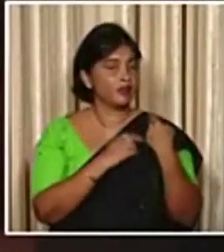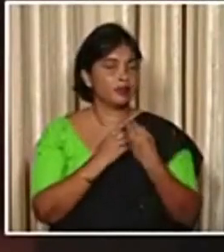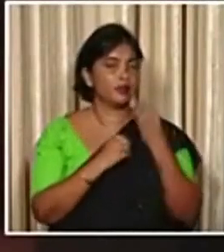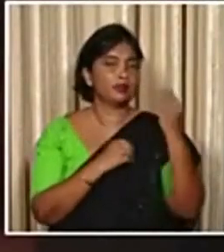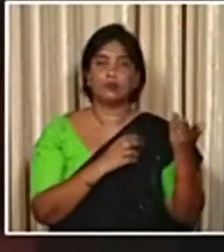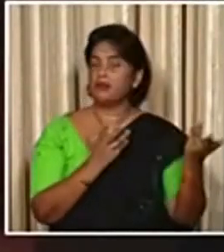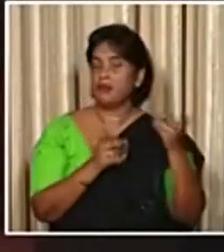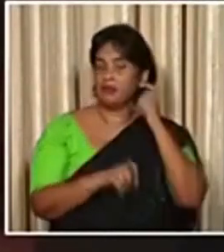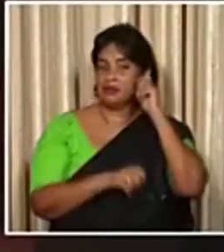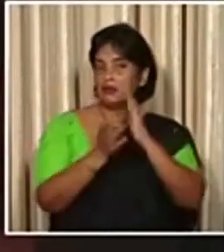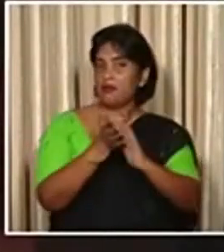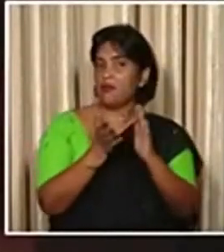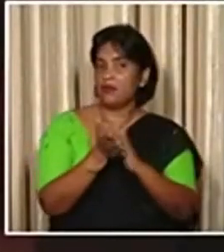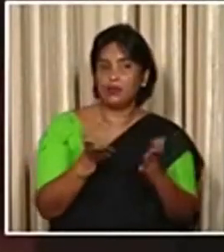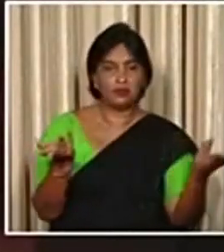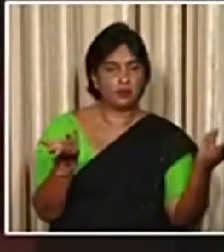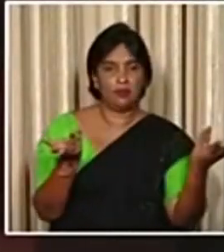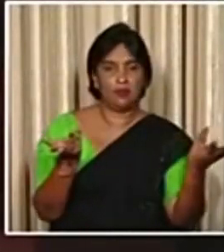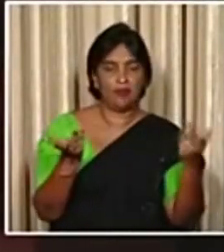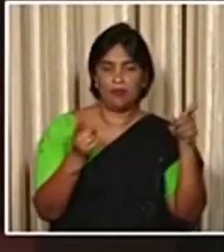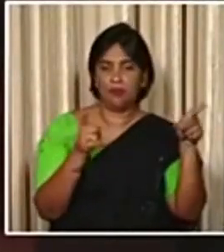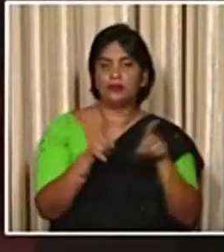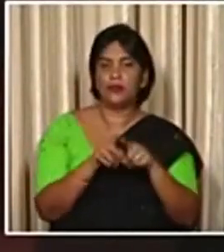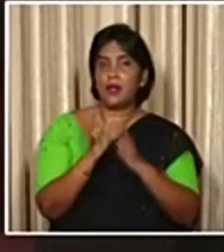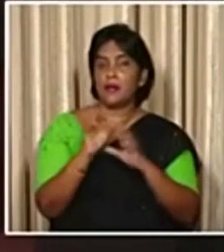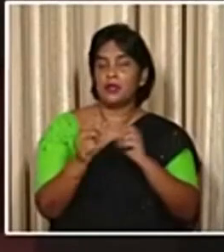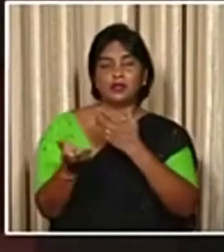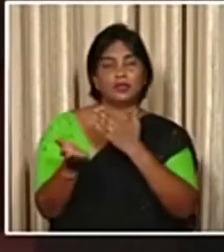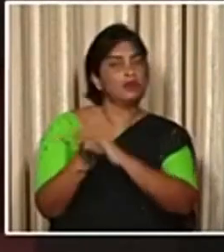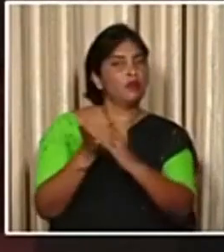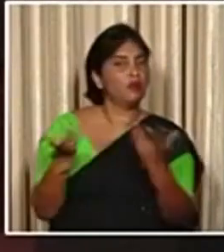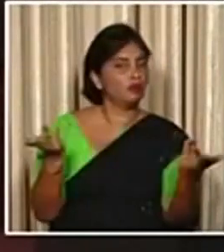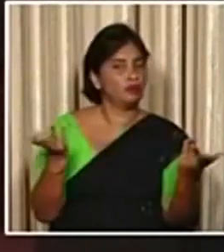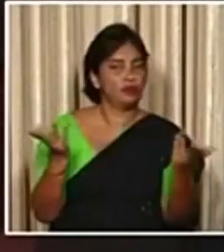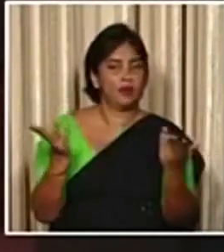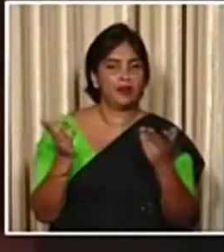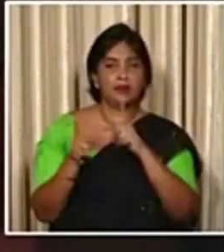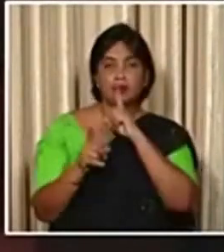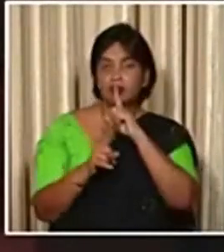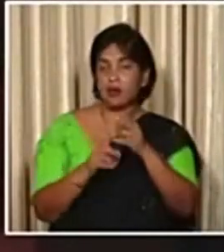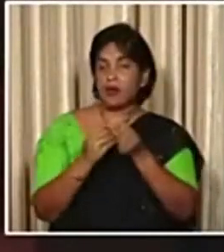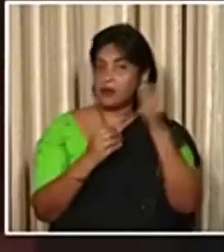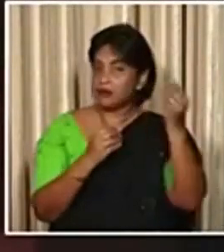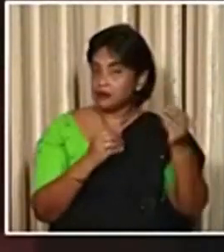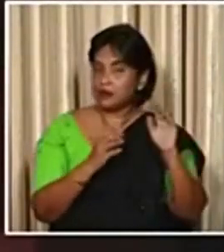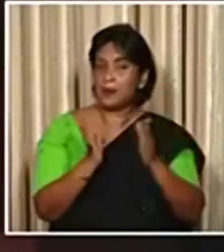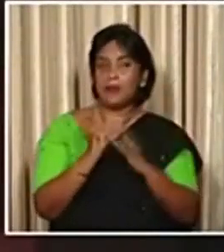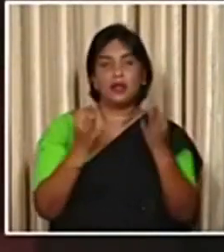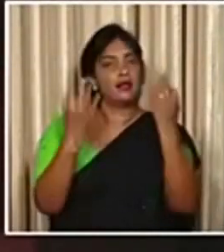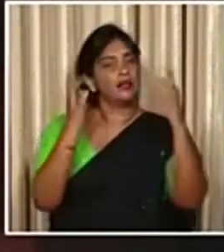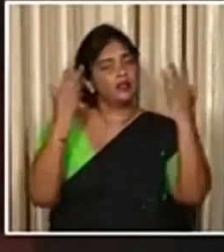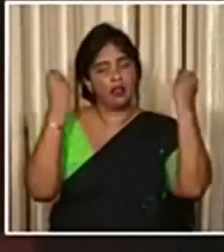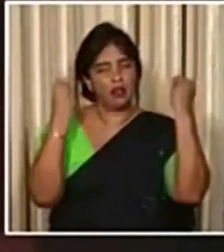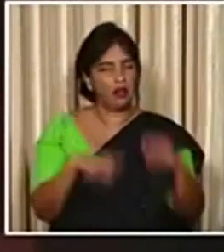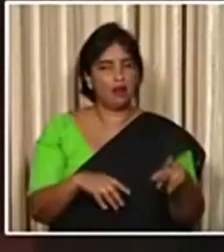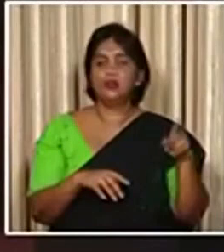දුන්නොත් මහජන යහපත මොකක්ද? මොකක්ද මාධ්‍ය යහපත? ඒව ගැන අර්ථකථනය කරන්න ලබා දුන්නොත් මේ රටේ මාධ්‍ය නිදහස